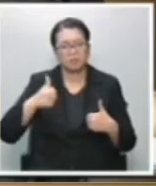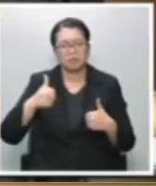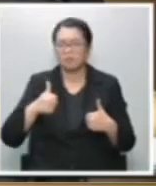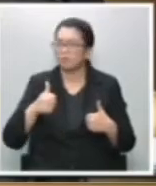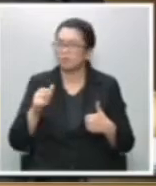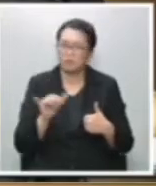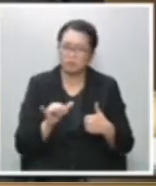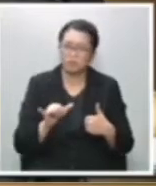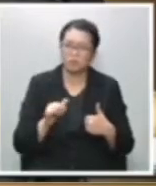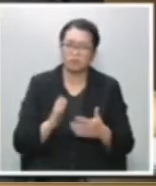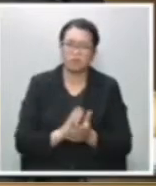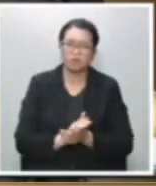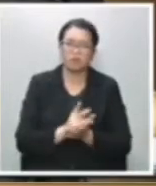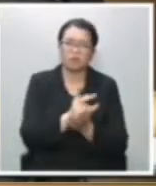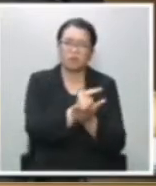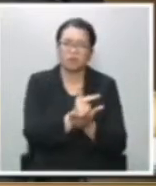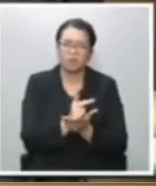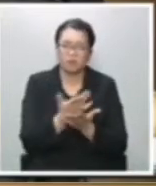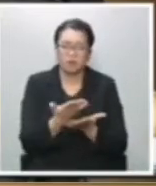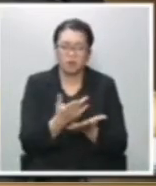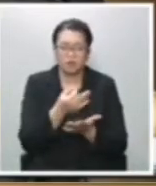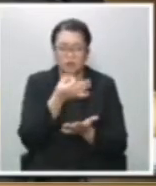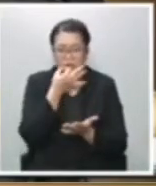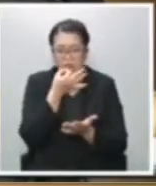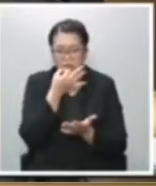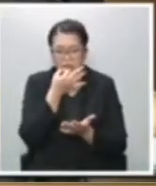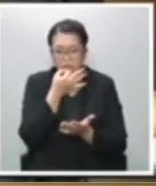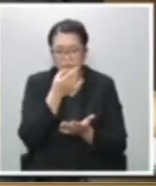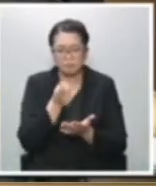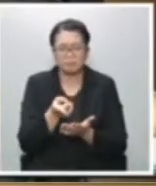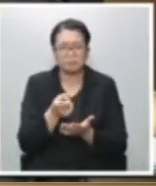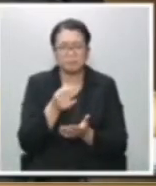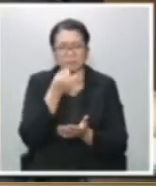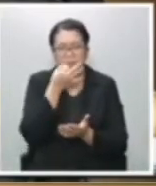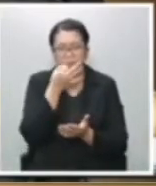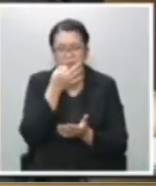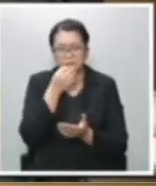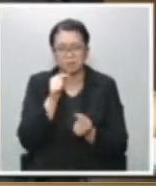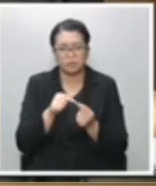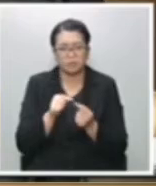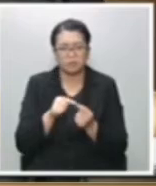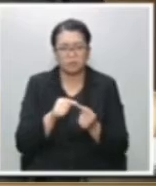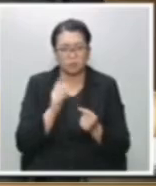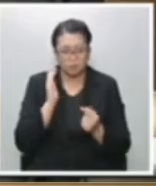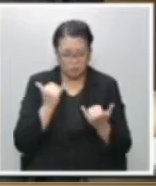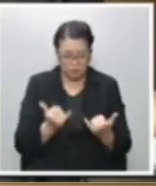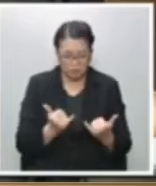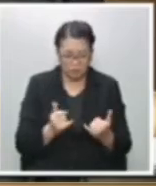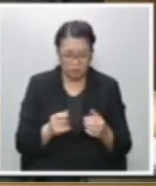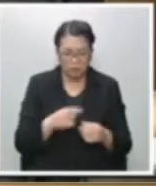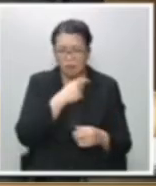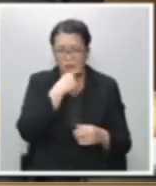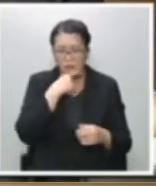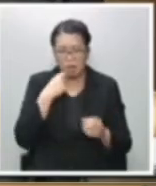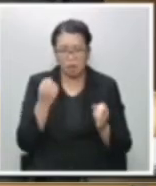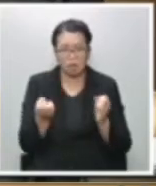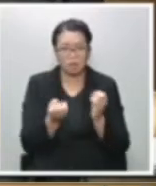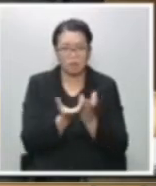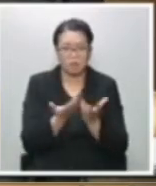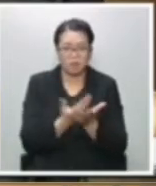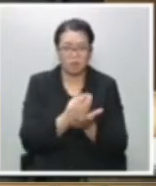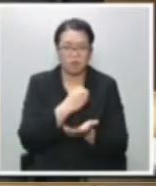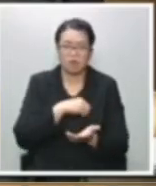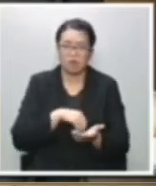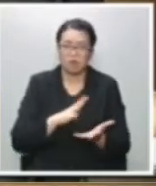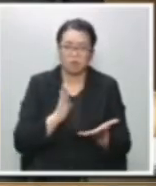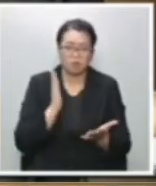ไม่สามารถจะประกอบอาชีพในฤดูการผลิตต่อไปเพราะฤดูนี้ไม่ได้อะไรเลย